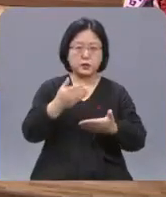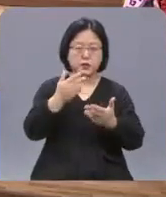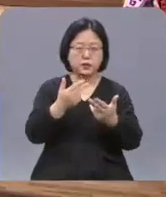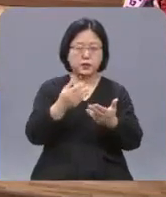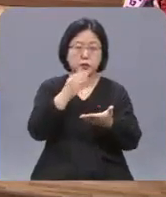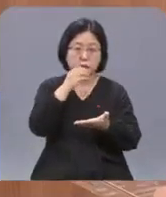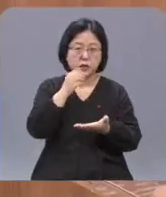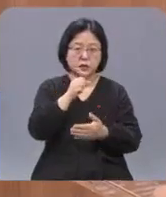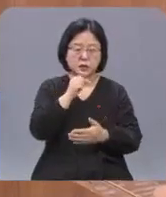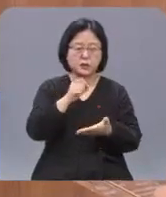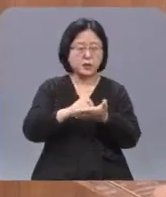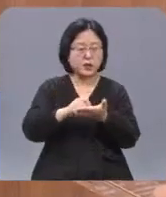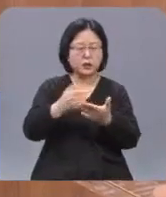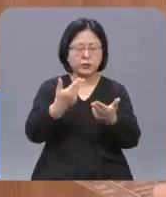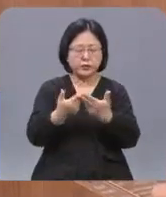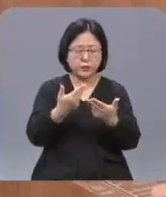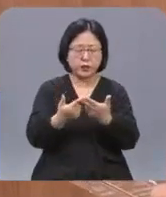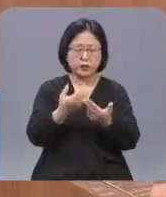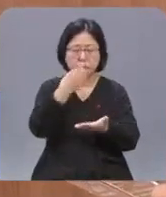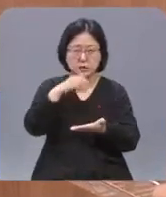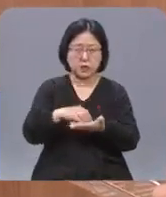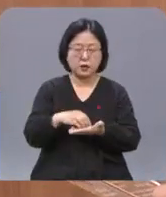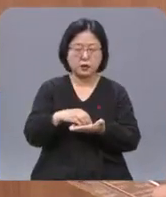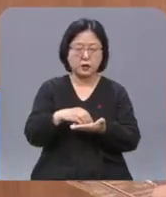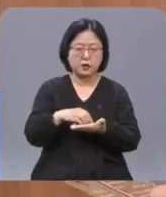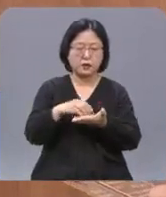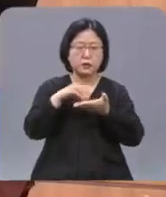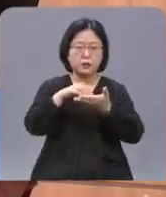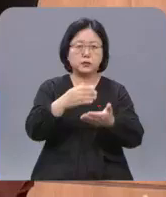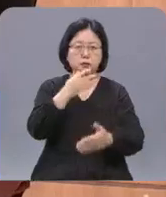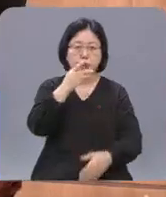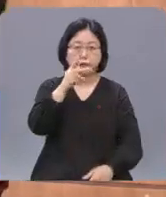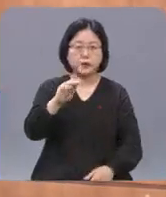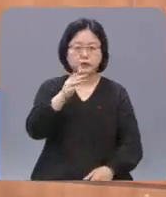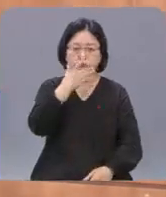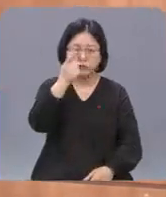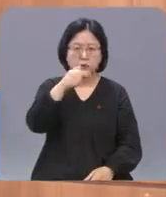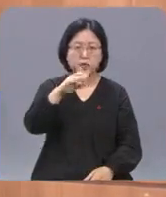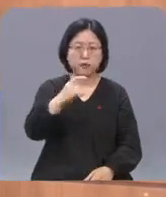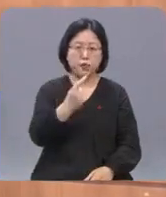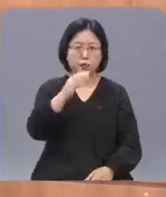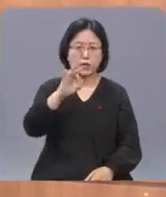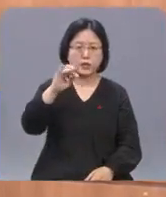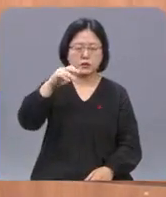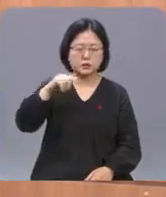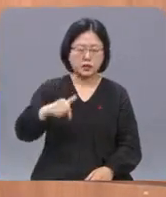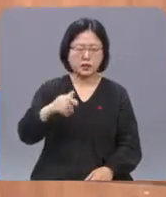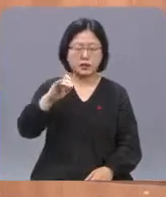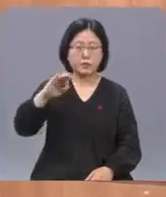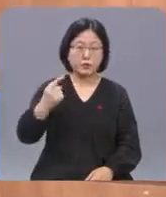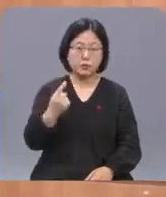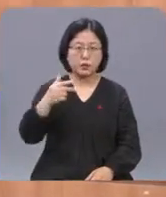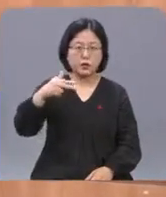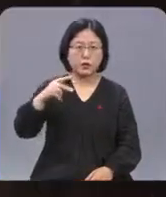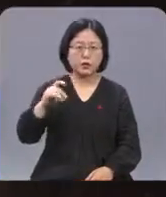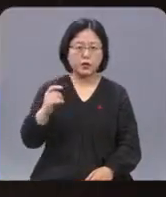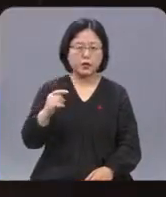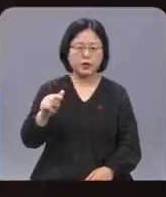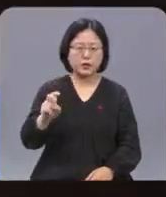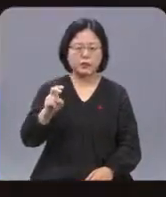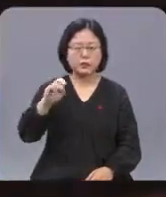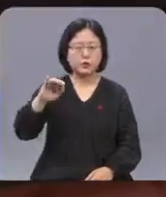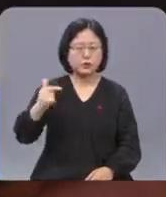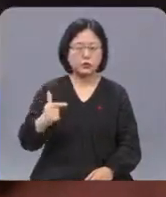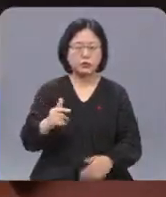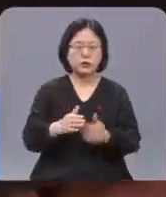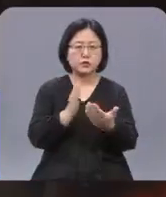기자협회는 어제 올해의 기자상시상식을 열고 KBS 순천방송국 김호 이성각 김선호 김종현 기자가 보도한